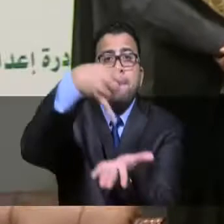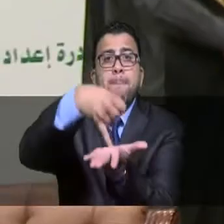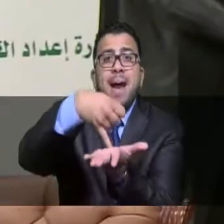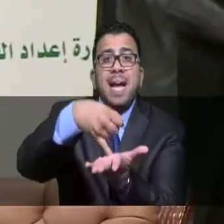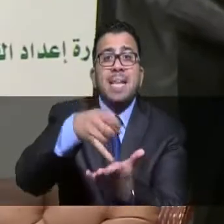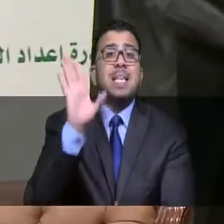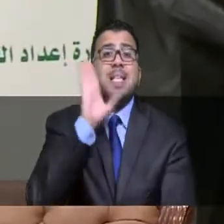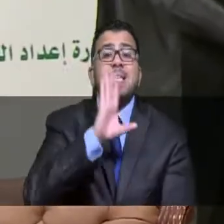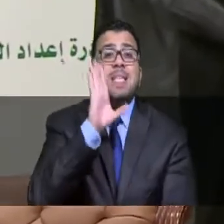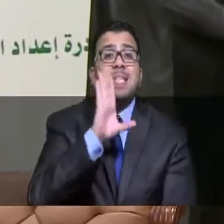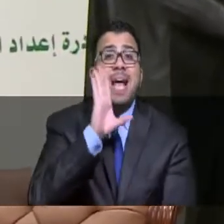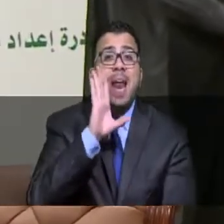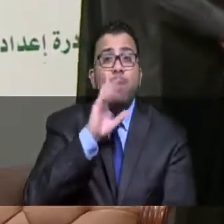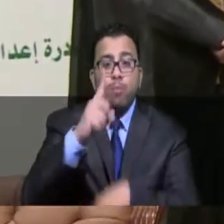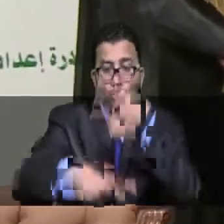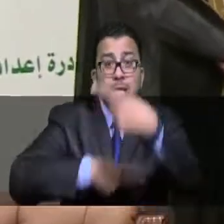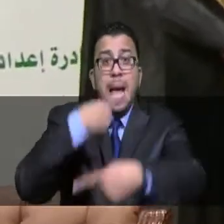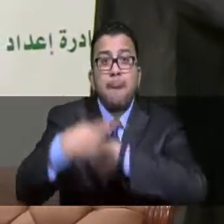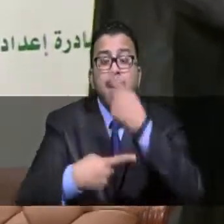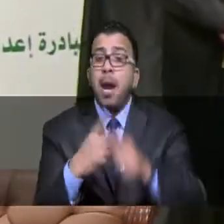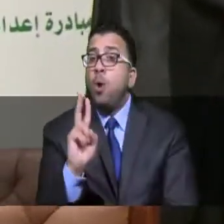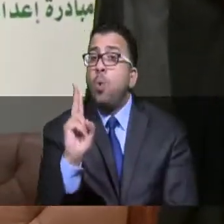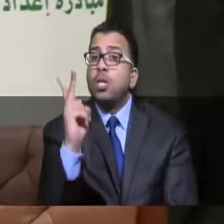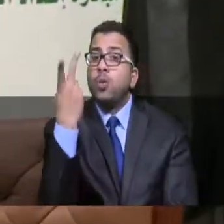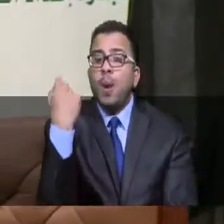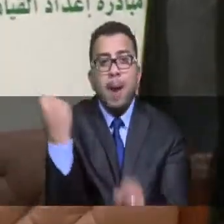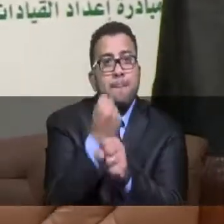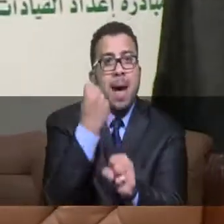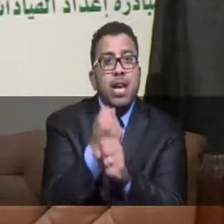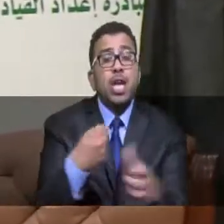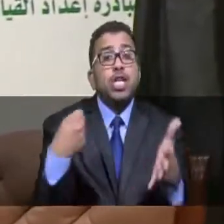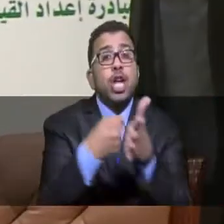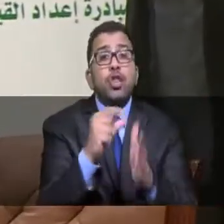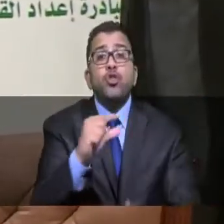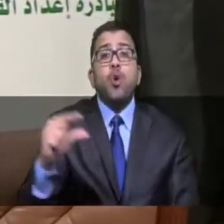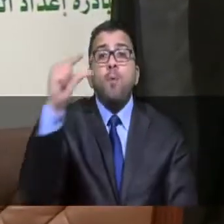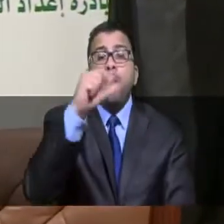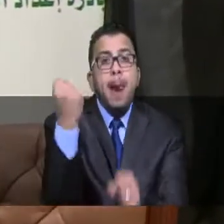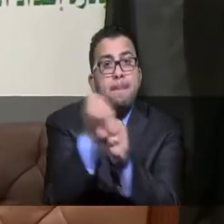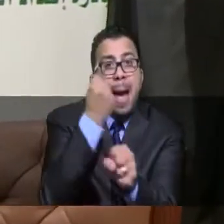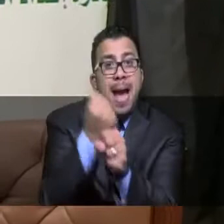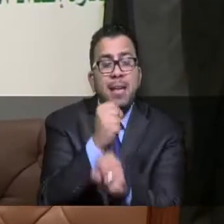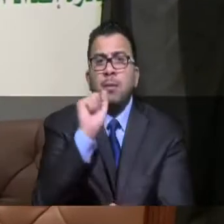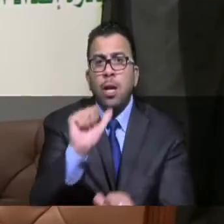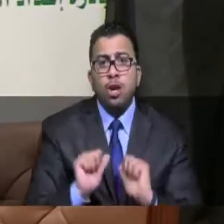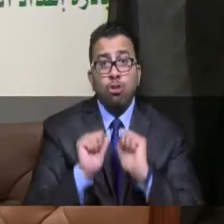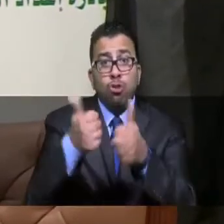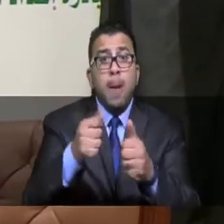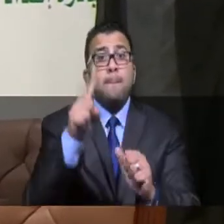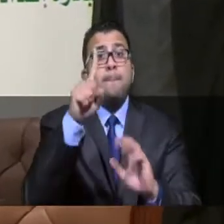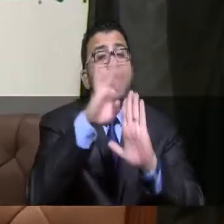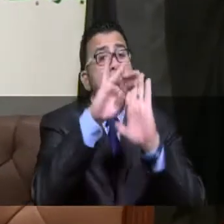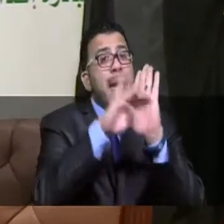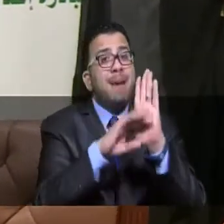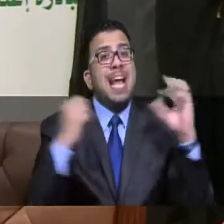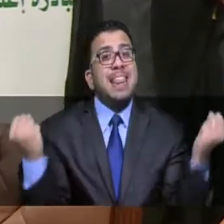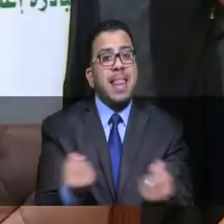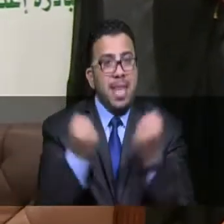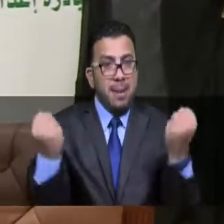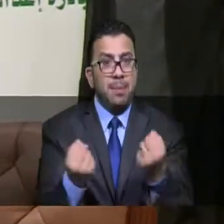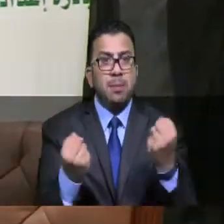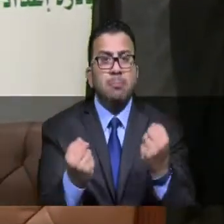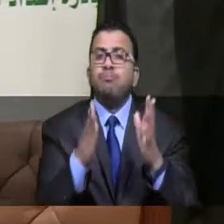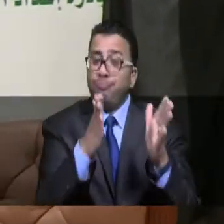وتصدر من خلال مركزها للتعليم المستمر والتطوير المهني شهادة الدبلوم المهني الذين يشاركون في البرنامج